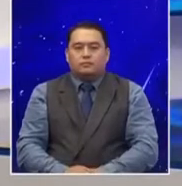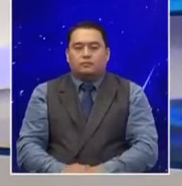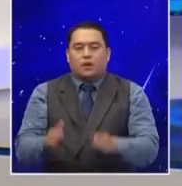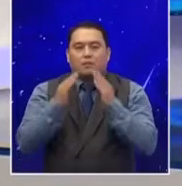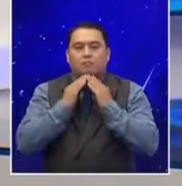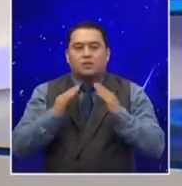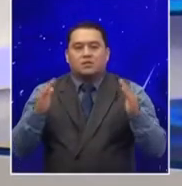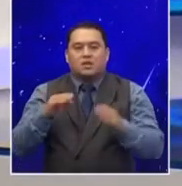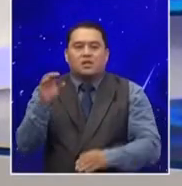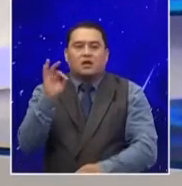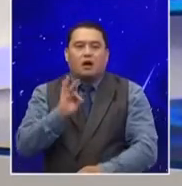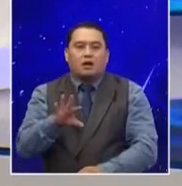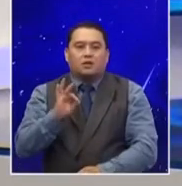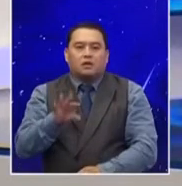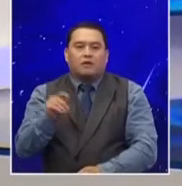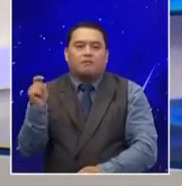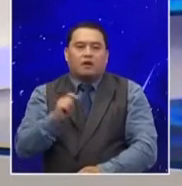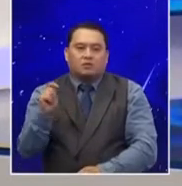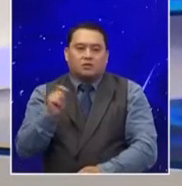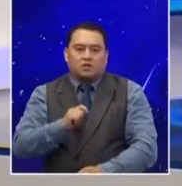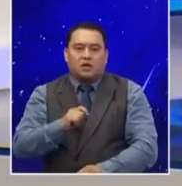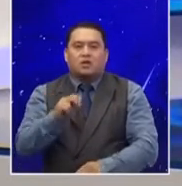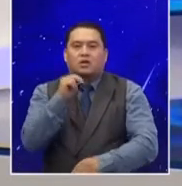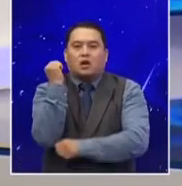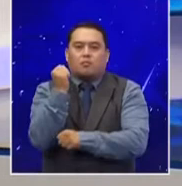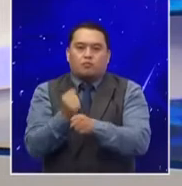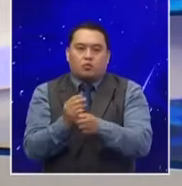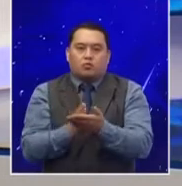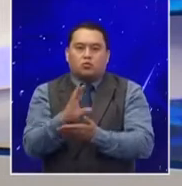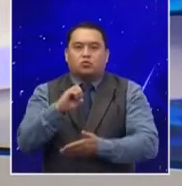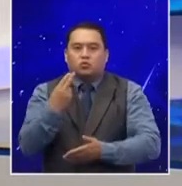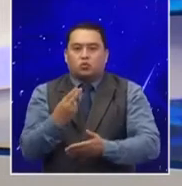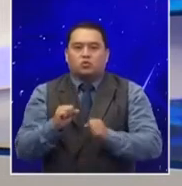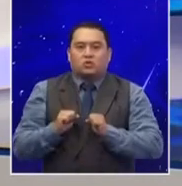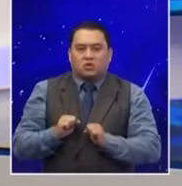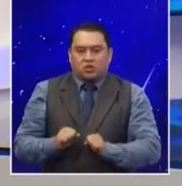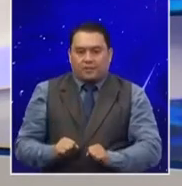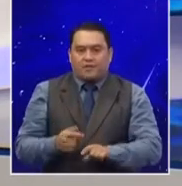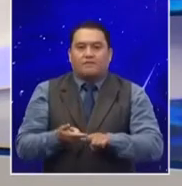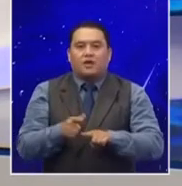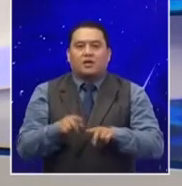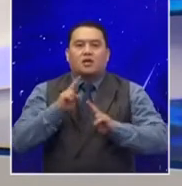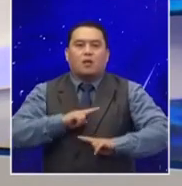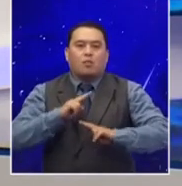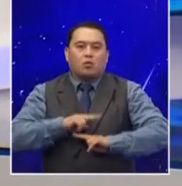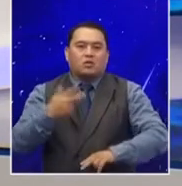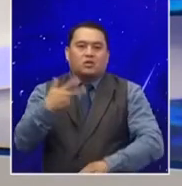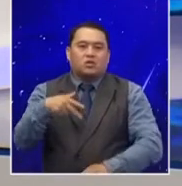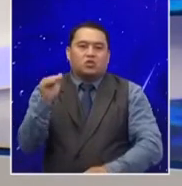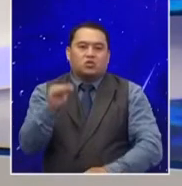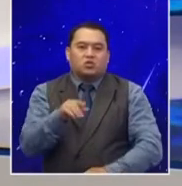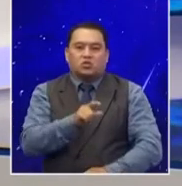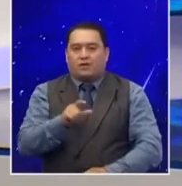В последнее воскресенье октября в Казахстане отмечают День работника системы социальной защиты. В этой сфере трудятся более 30